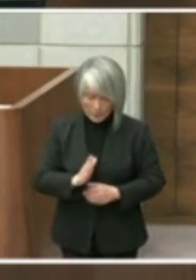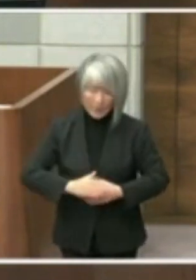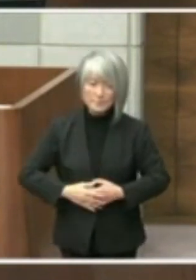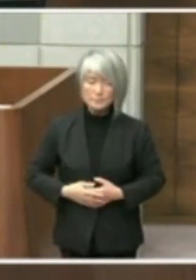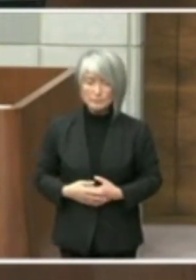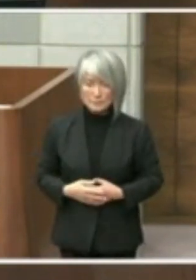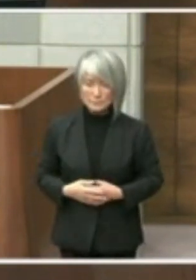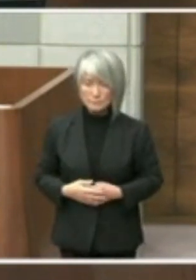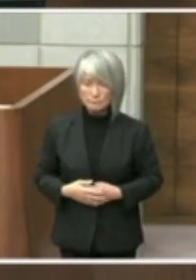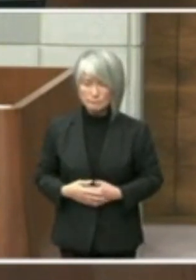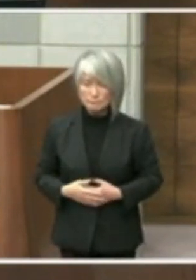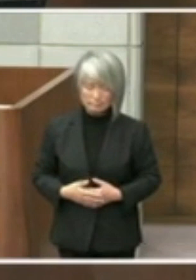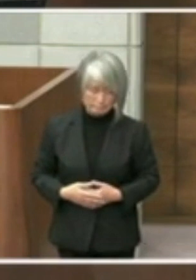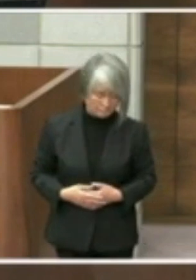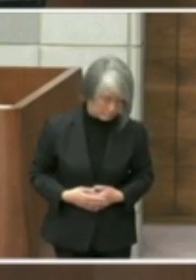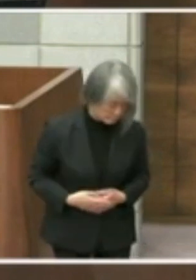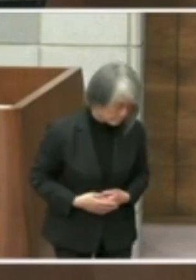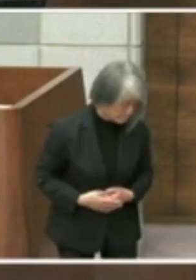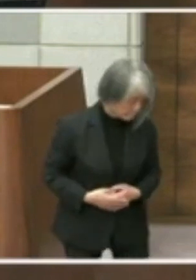ます。